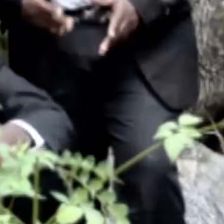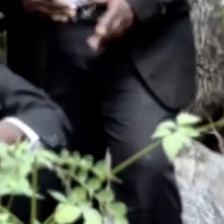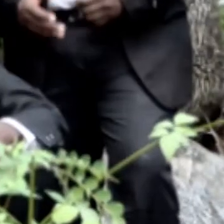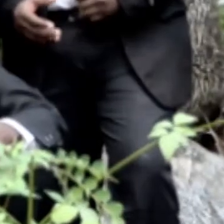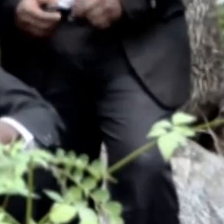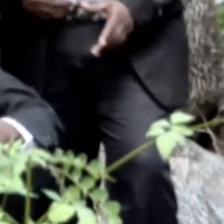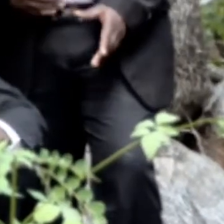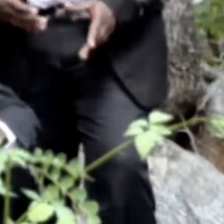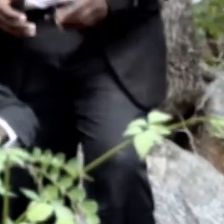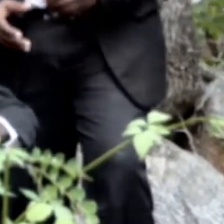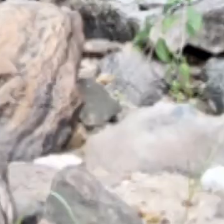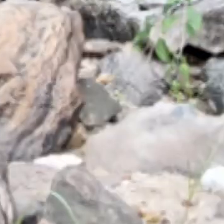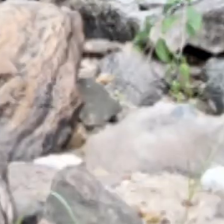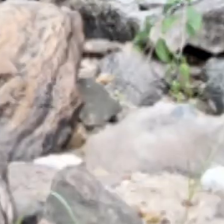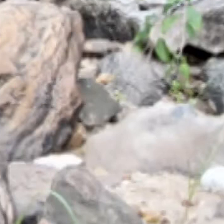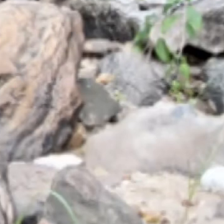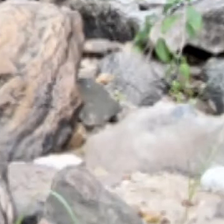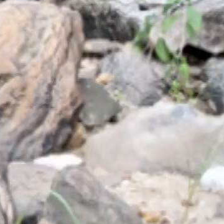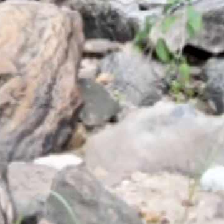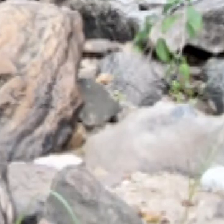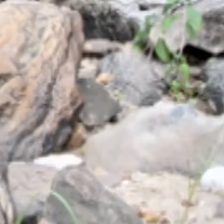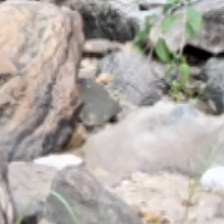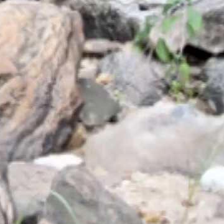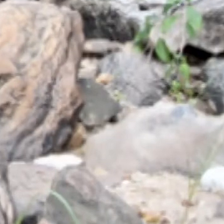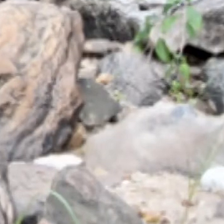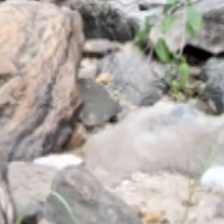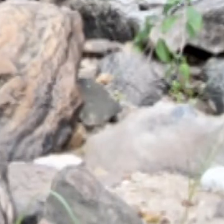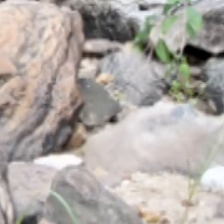pamagumo tofara kumusha.